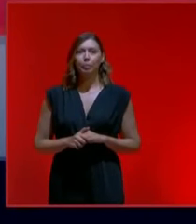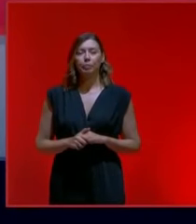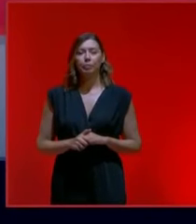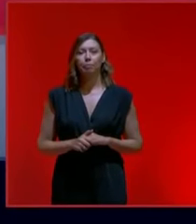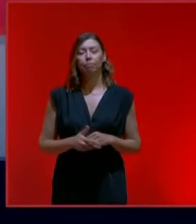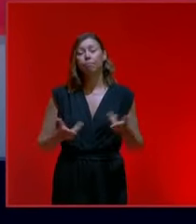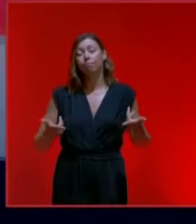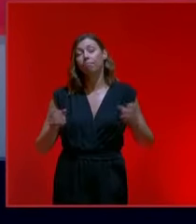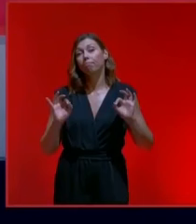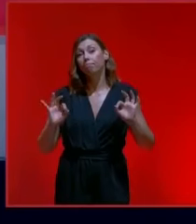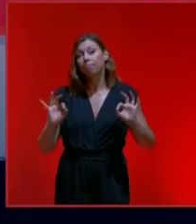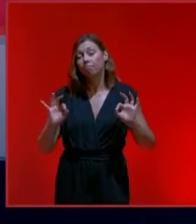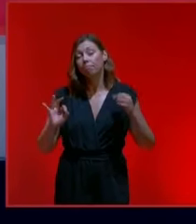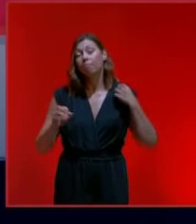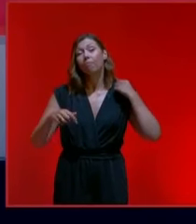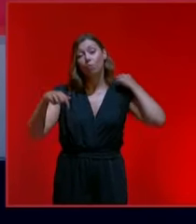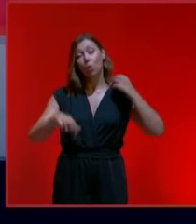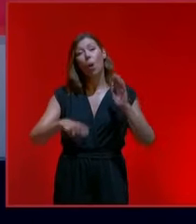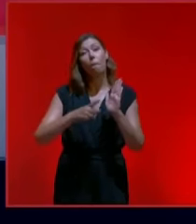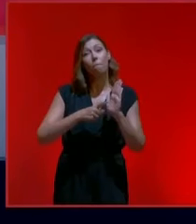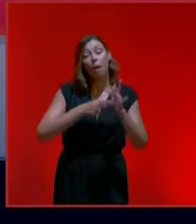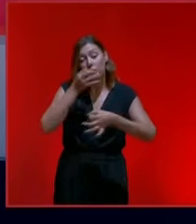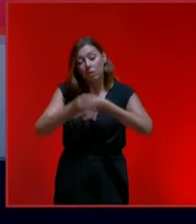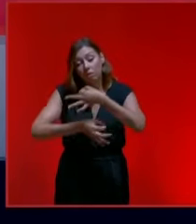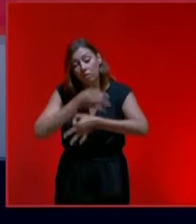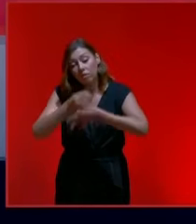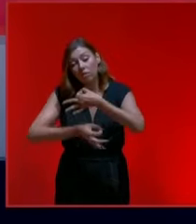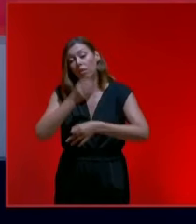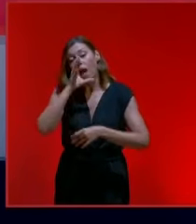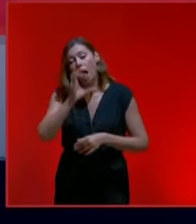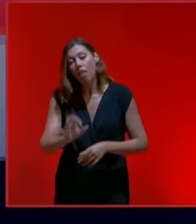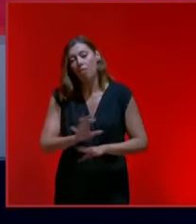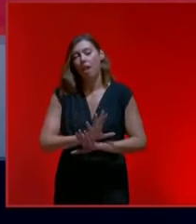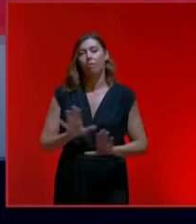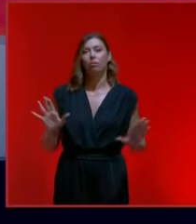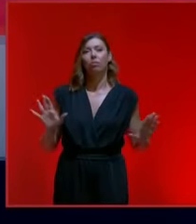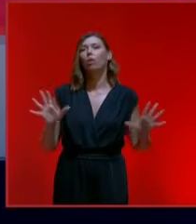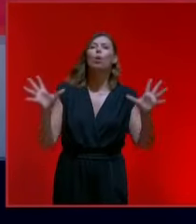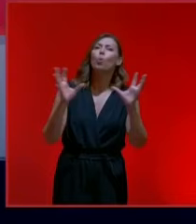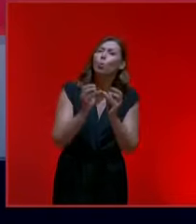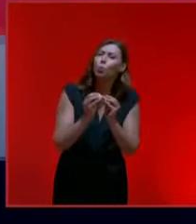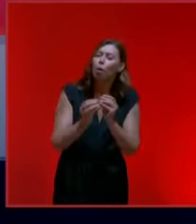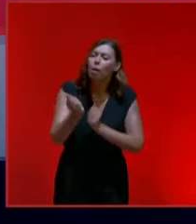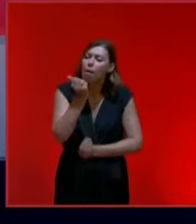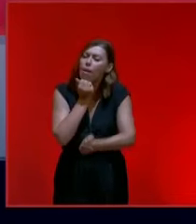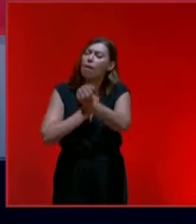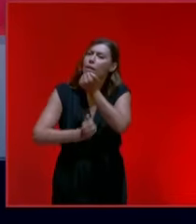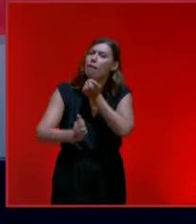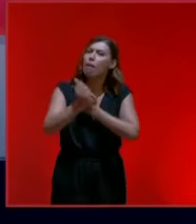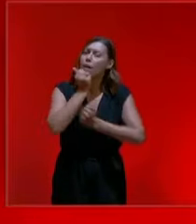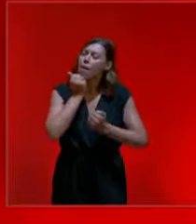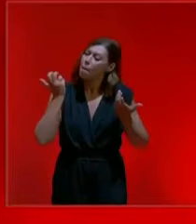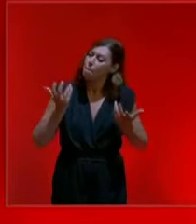Και εδώ θα πρέπει να πούμε και τις αλήθειες για λάθη συγκυρίας τα οποία έγιναν, για